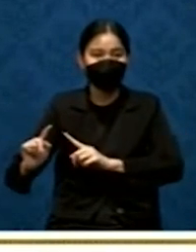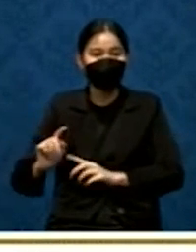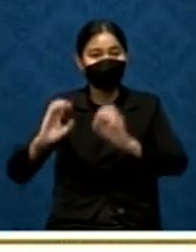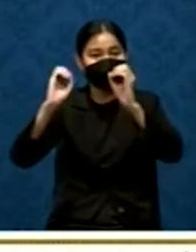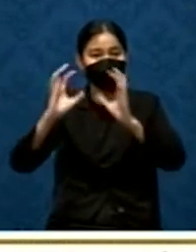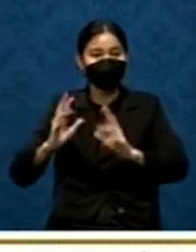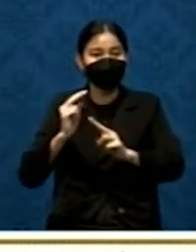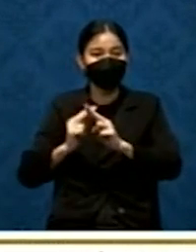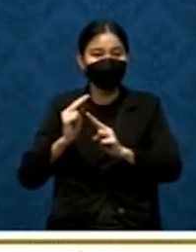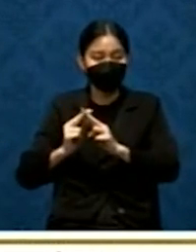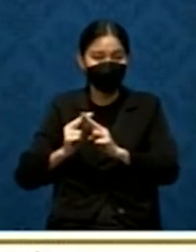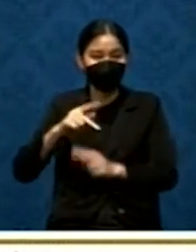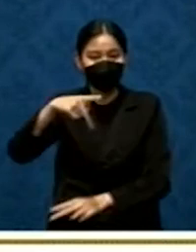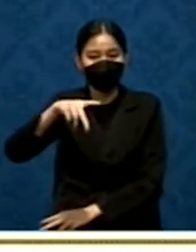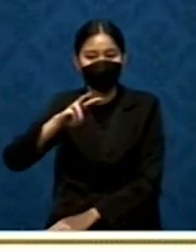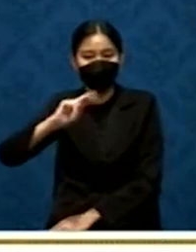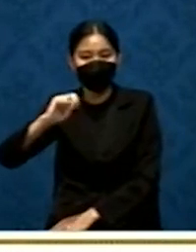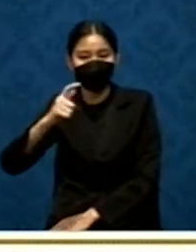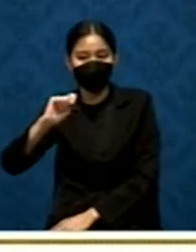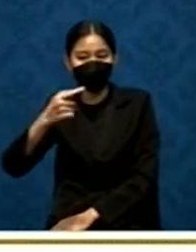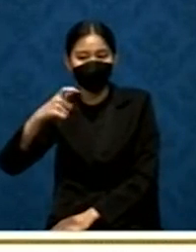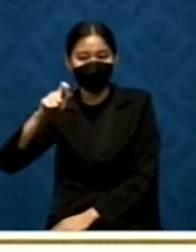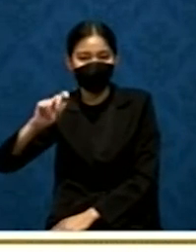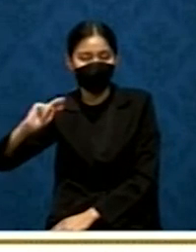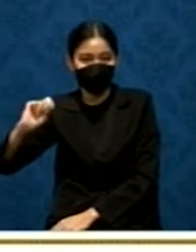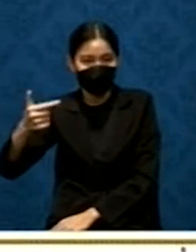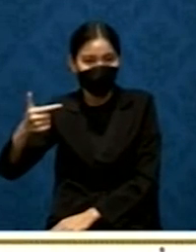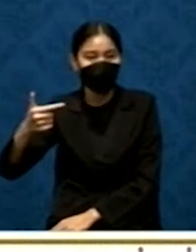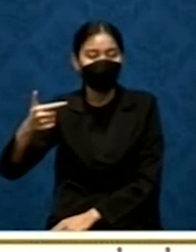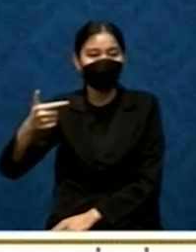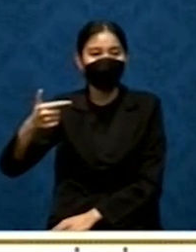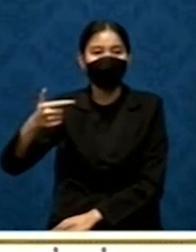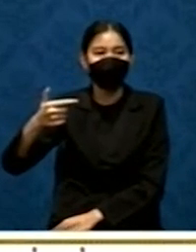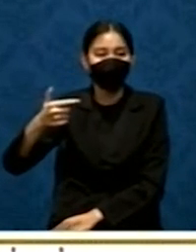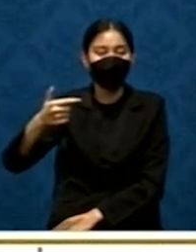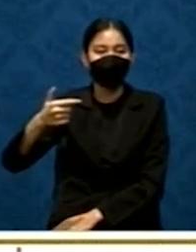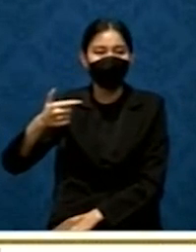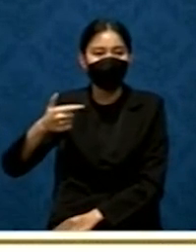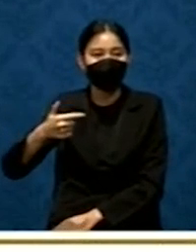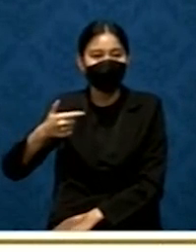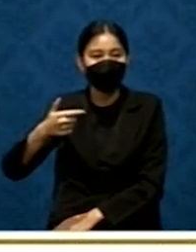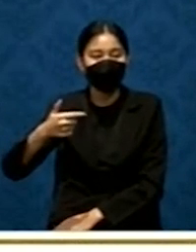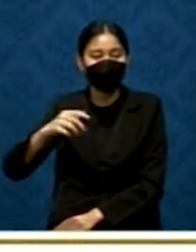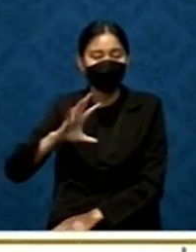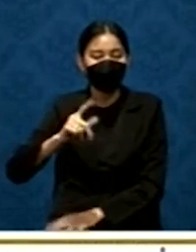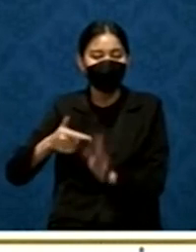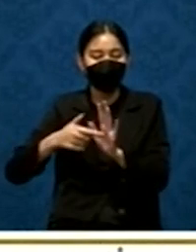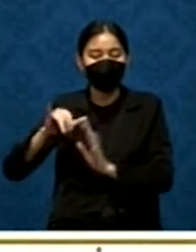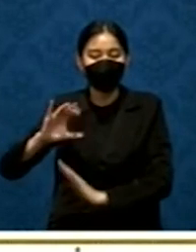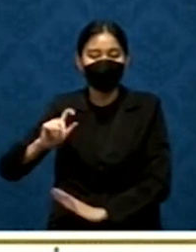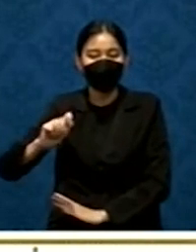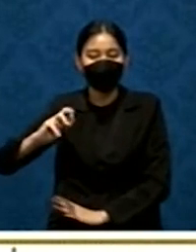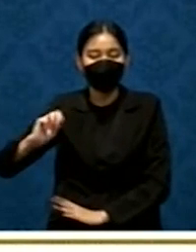ารย์ดร.พวงทองภควพันธ์นายยิ่งชีพอัจฉานนท์นายชัยอมรแก้ววิบูลย์